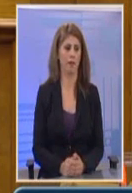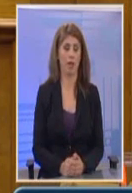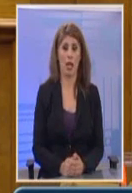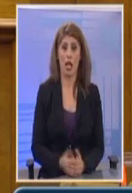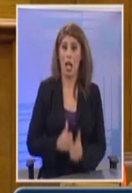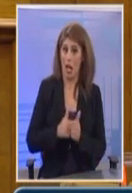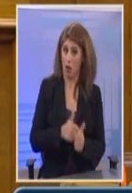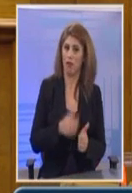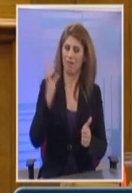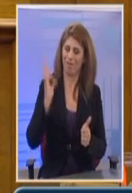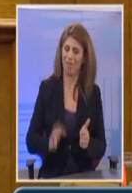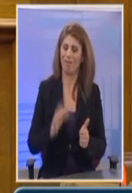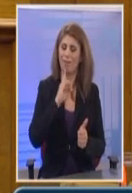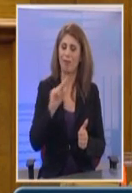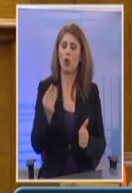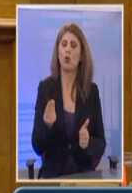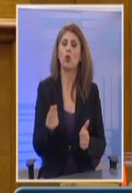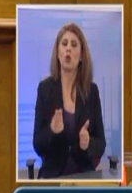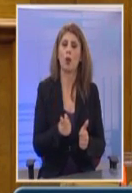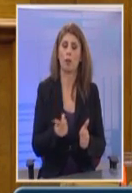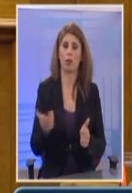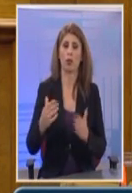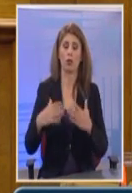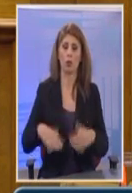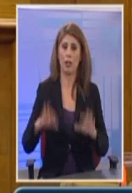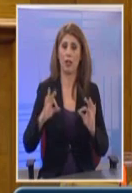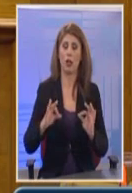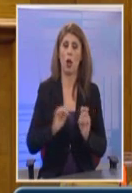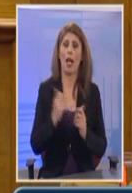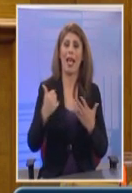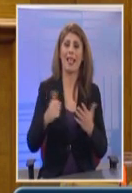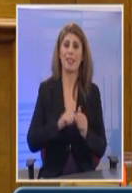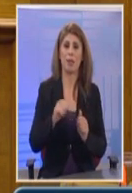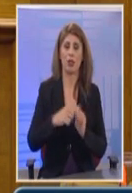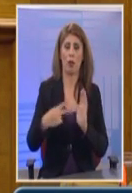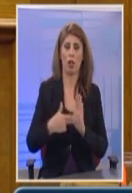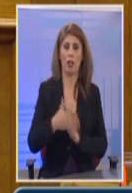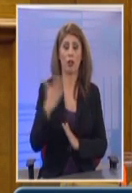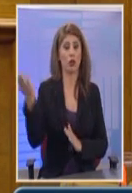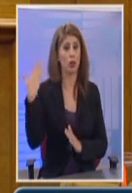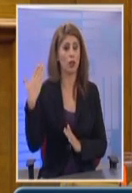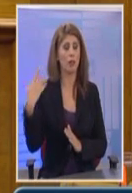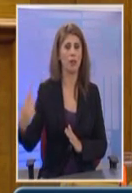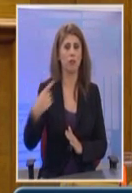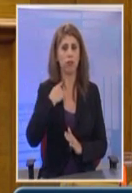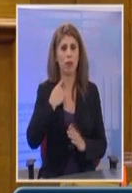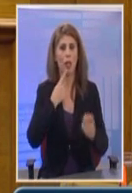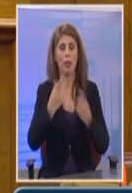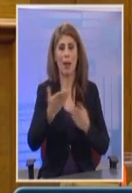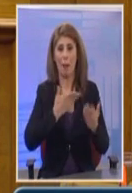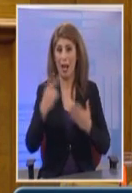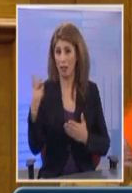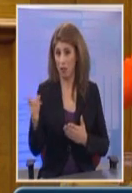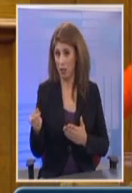Ακολουθήσατε την ίδια ακριβώς τακτική του πρώτου εξαμήνου του 2015. Τότε που με την αποτυχημένη διαπραγμάτευσή